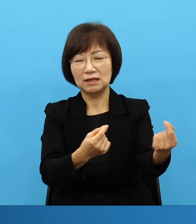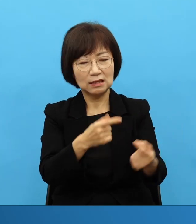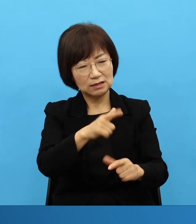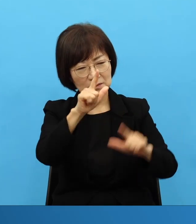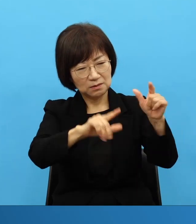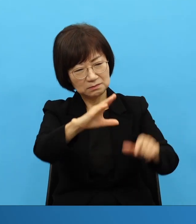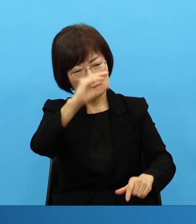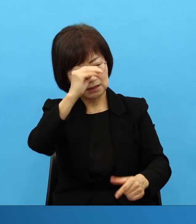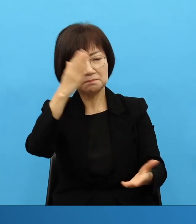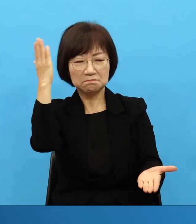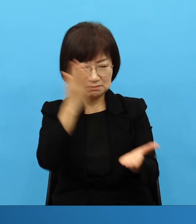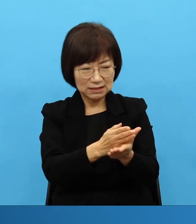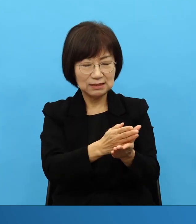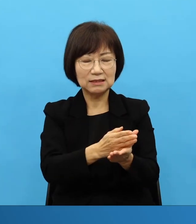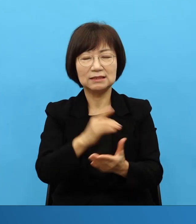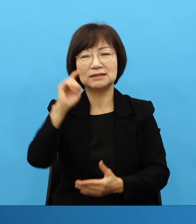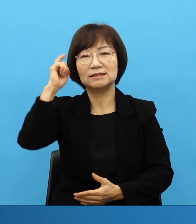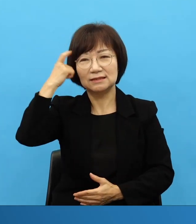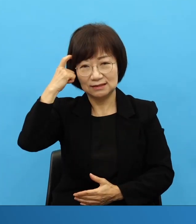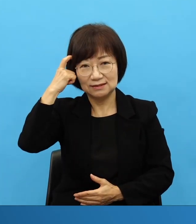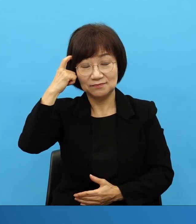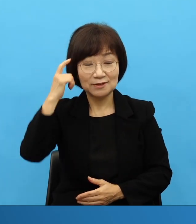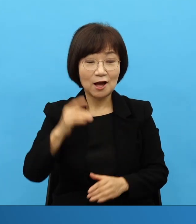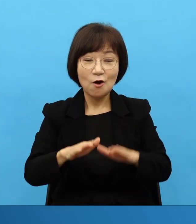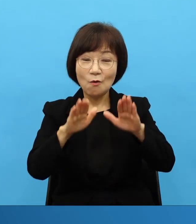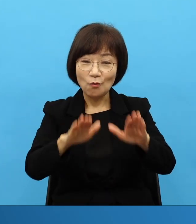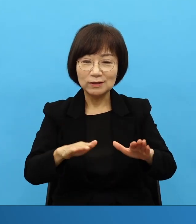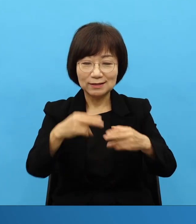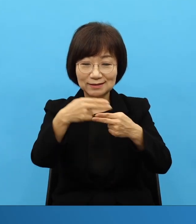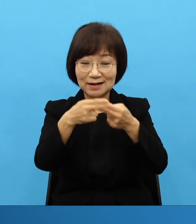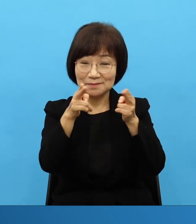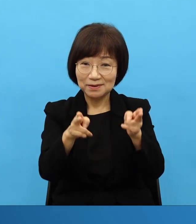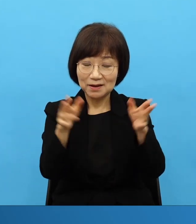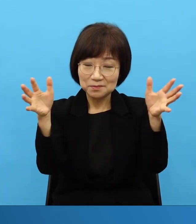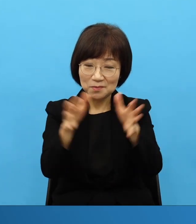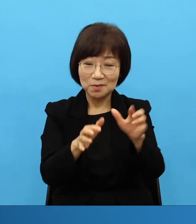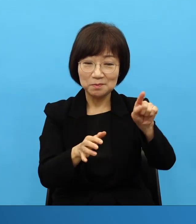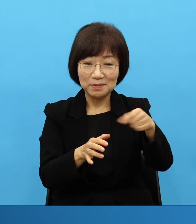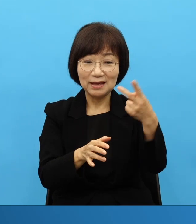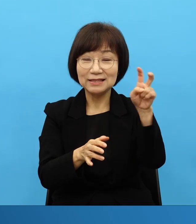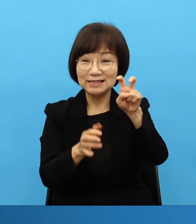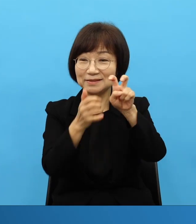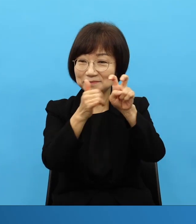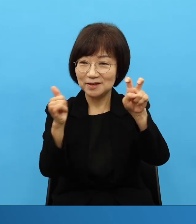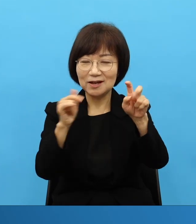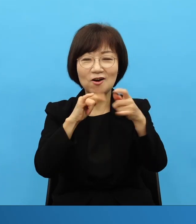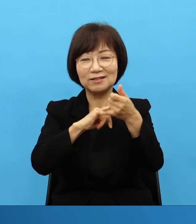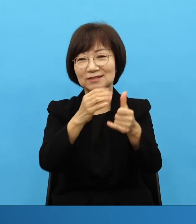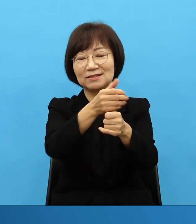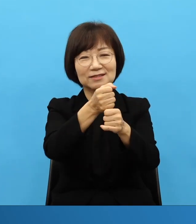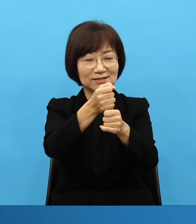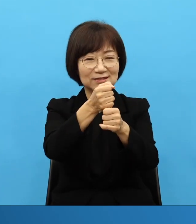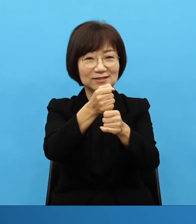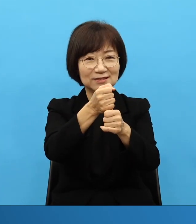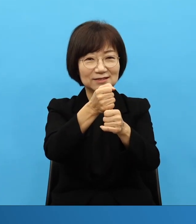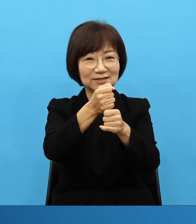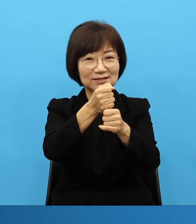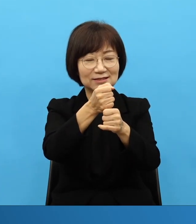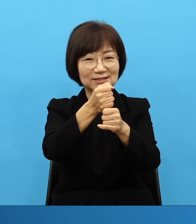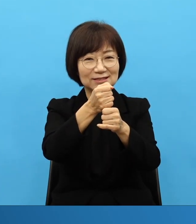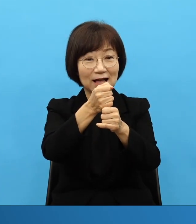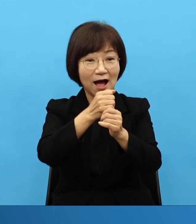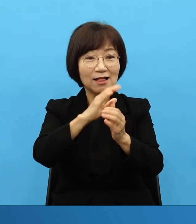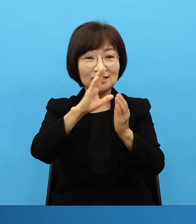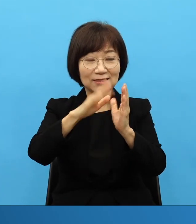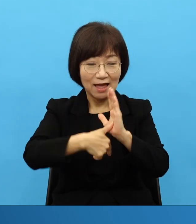the same. 이 120명이요. 이 언약을 딱 잡은 거예요. But the 120 people who gathered, they held to this 그래서 온 covenant. 응답이 마가다락방이었다. And the